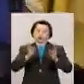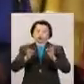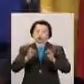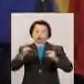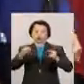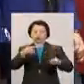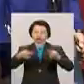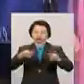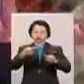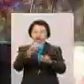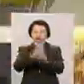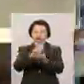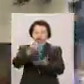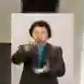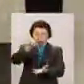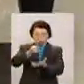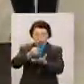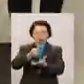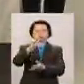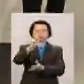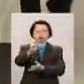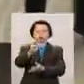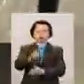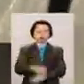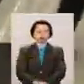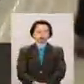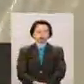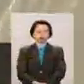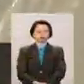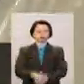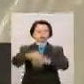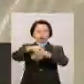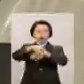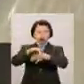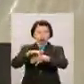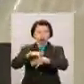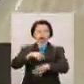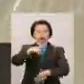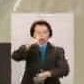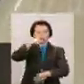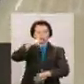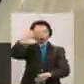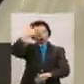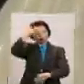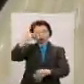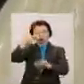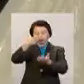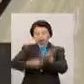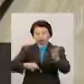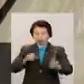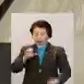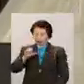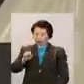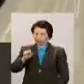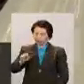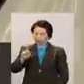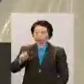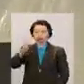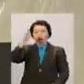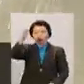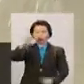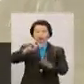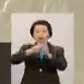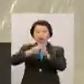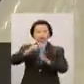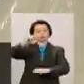pendapatan negara berkurangan. Masih terlalu awal untuk menyatakannya kerana cukai SST akan dilaksanakan pada